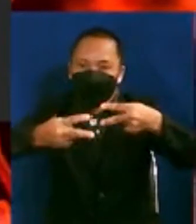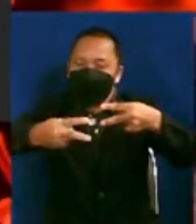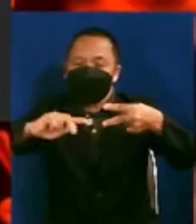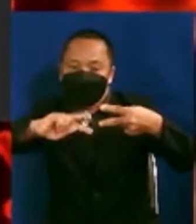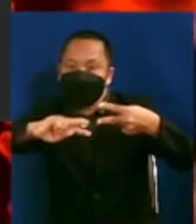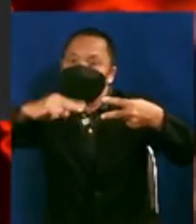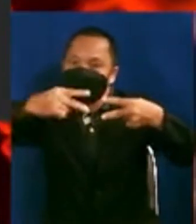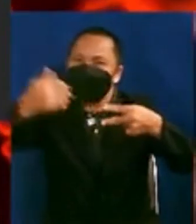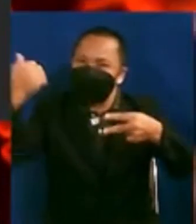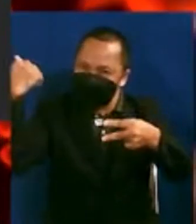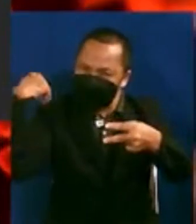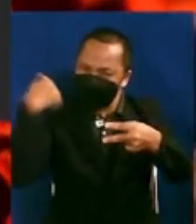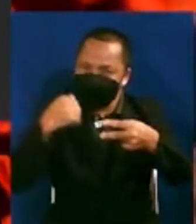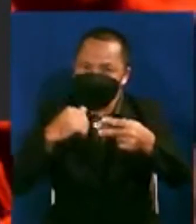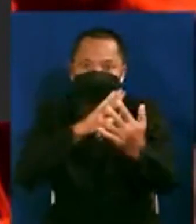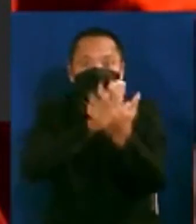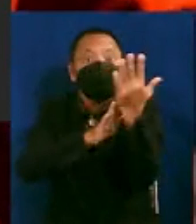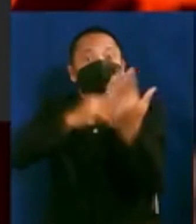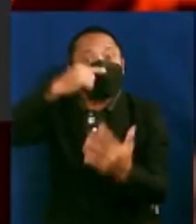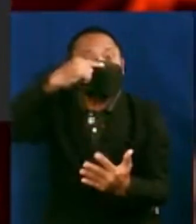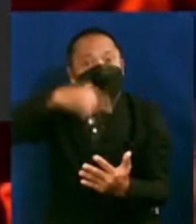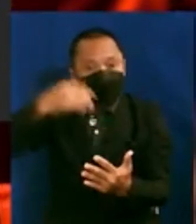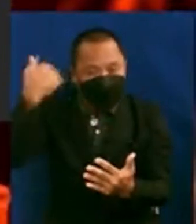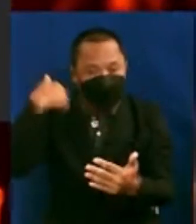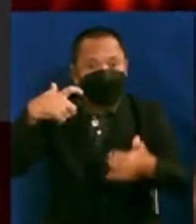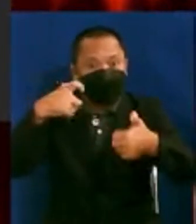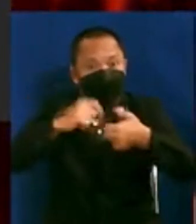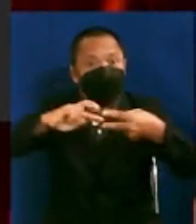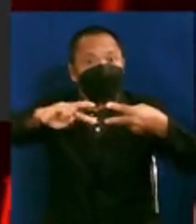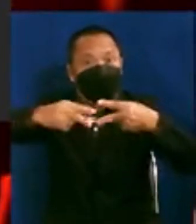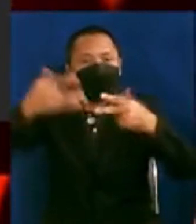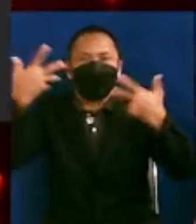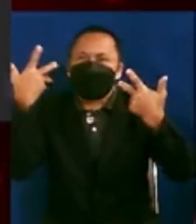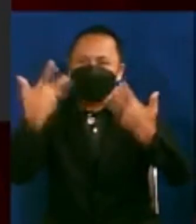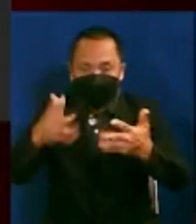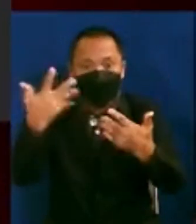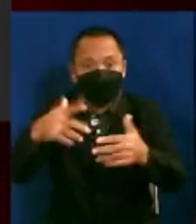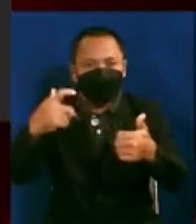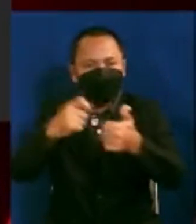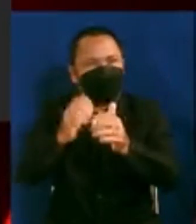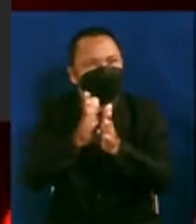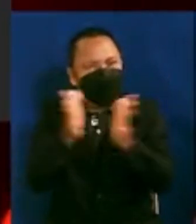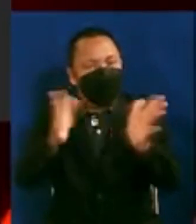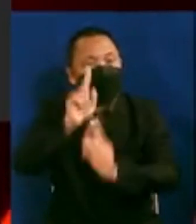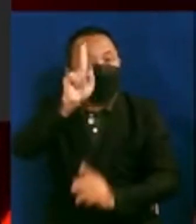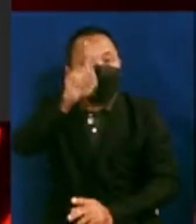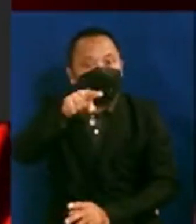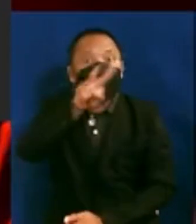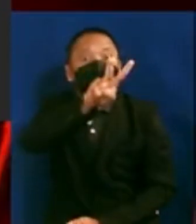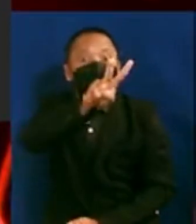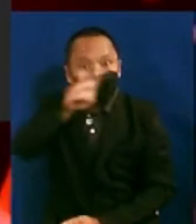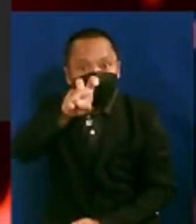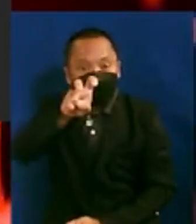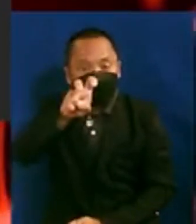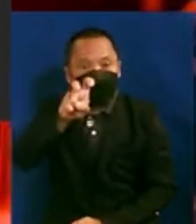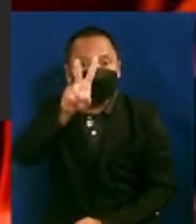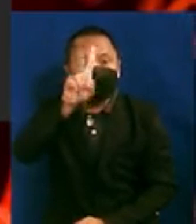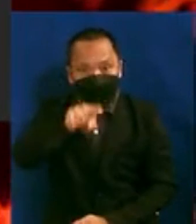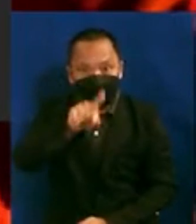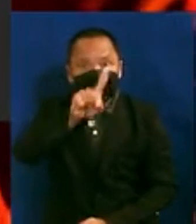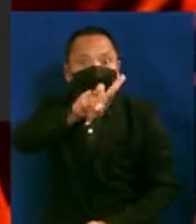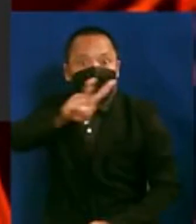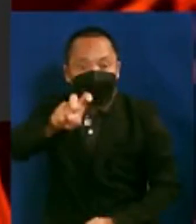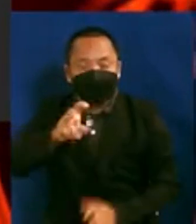นี้เนี่ยนะครับในประเทศไทยเนี่ยฉีดสลับไปแล้วเนี่ยนะครับมากกว่า 1,200 คนนะ